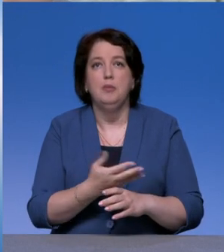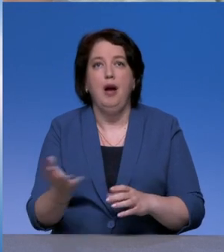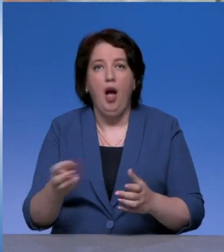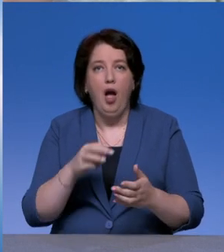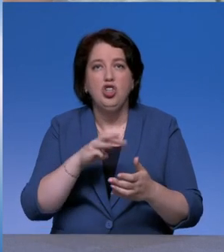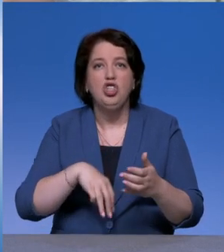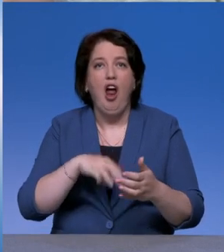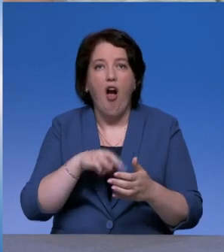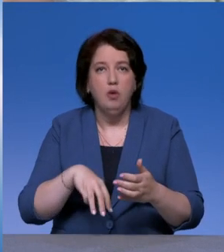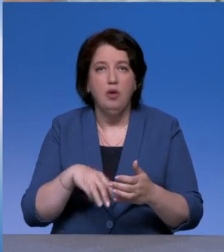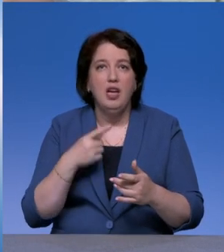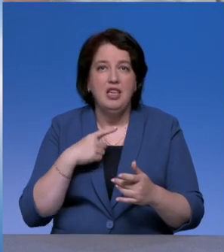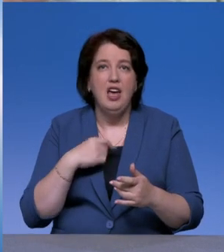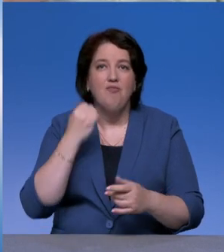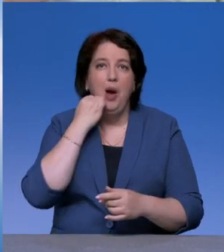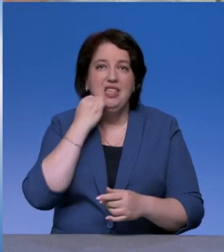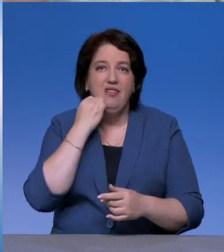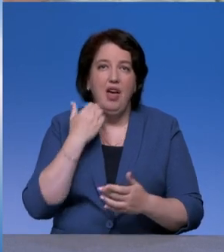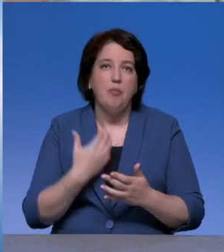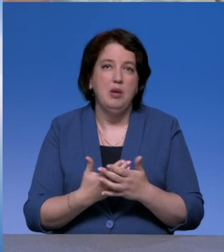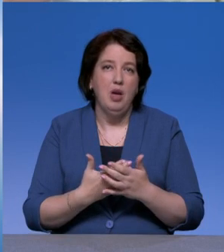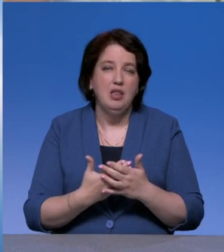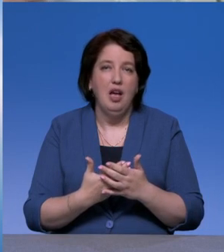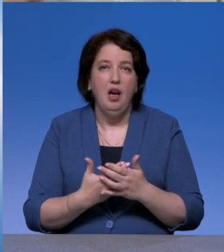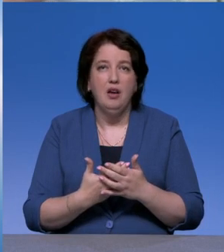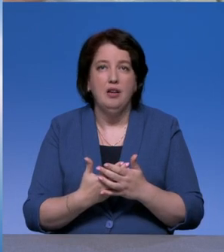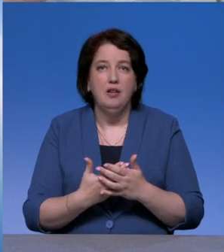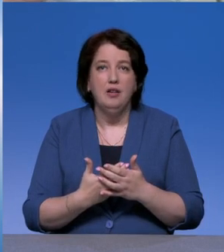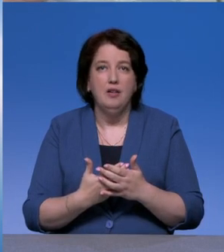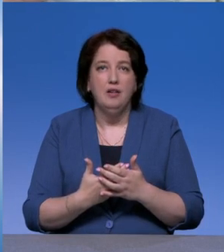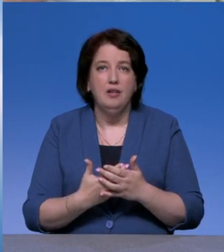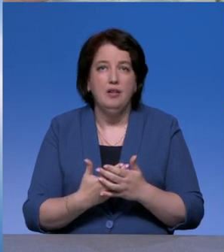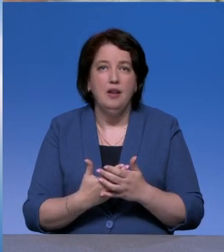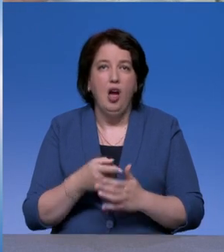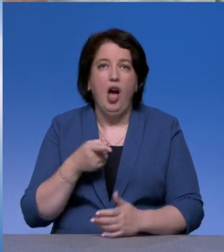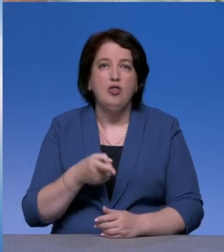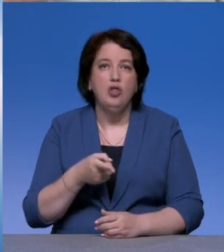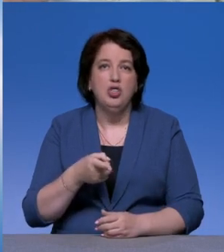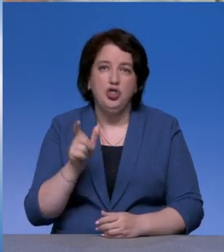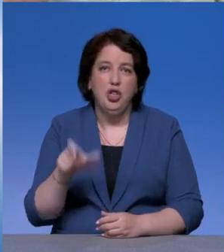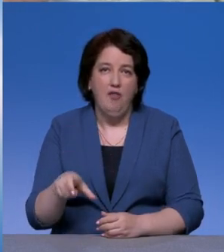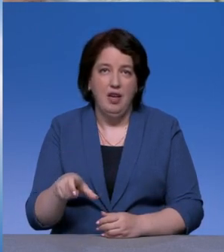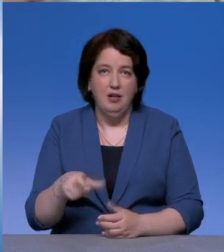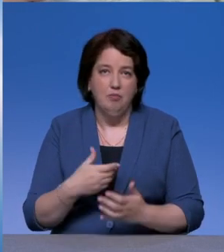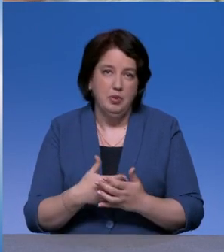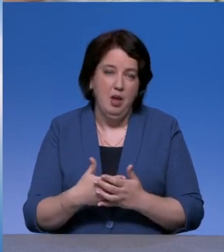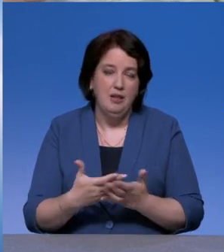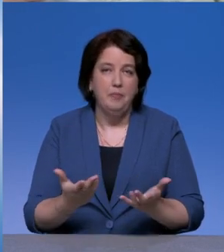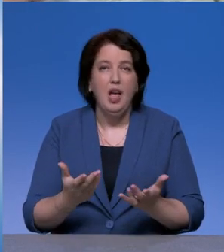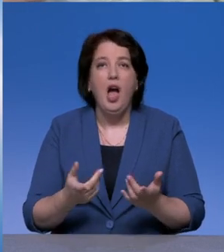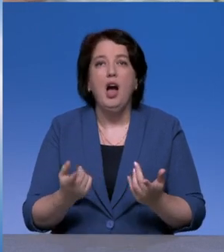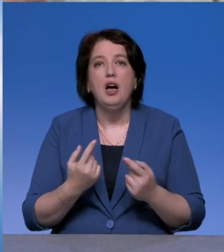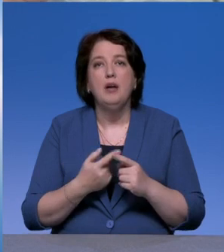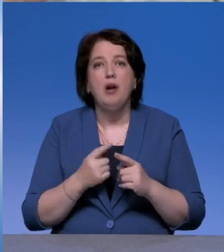оказалось что-то на Москву, что-то чуть более 1000 человек. При том, что